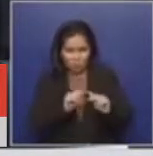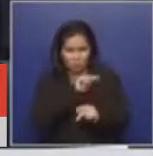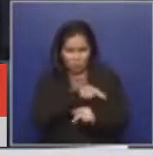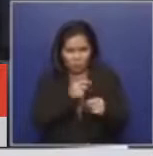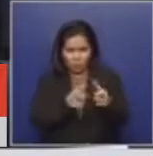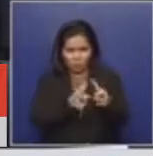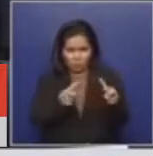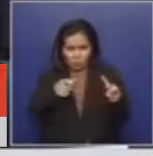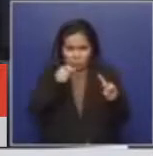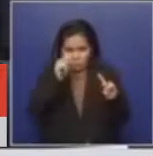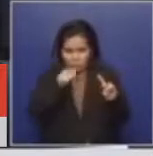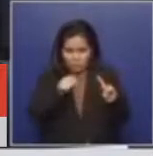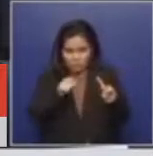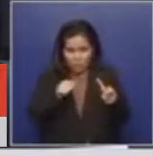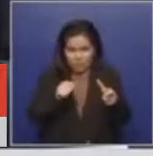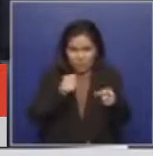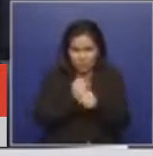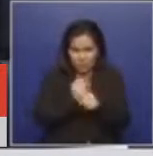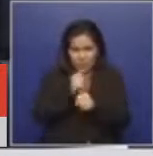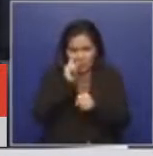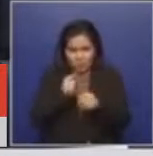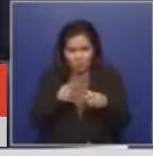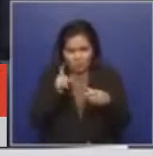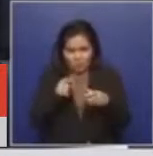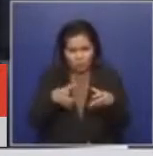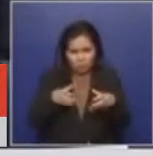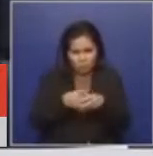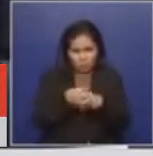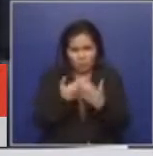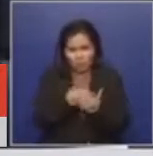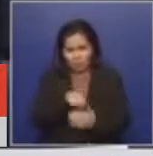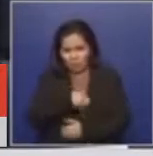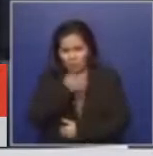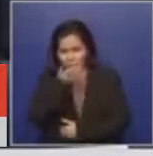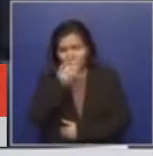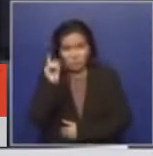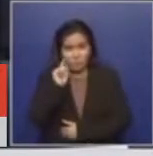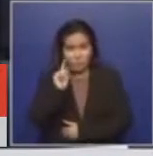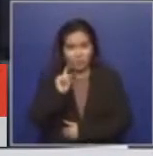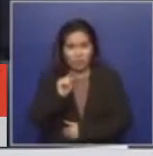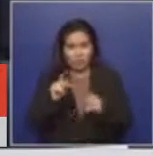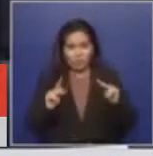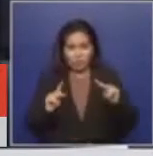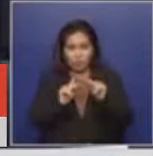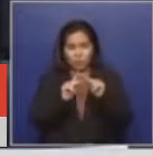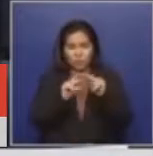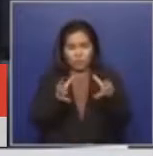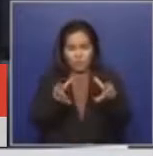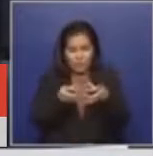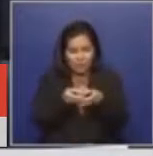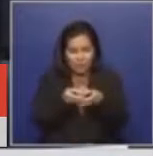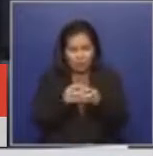เรามีไขมันมากไปไหมทำไมจะลดงบส่วนกลางลงทำไมกระทรวงจะเล็กลงกรม